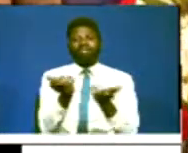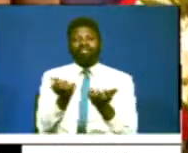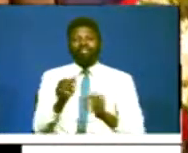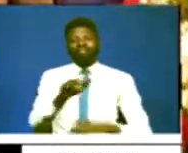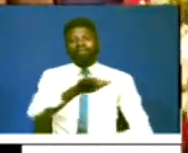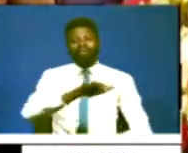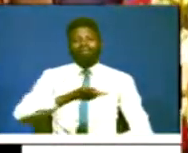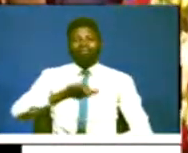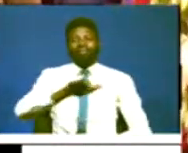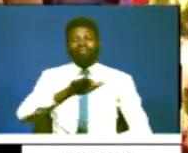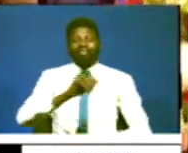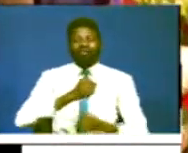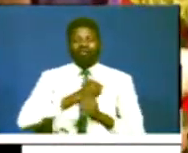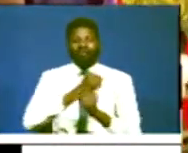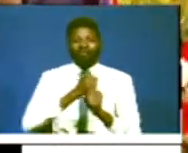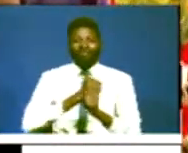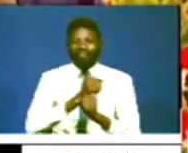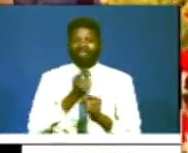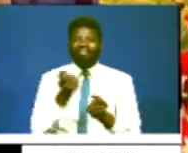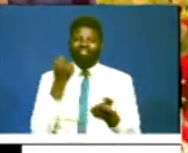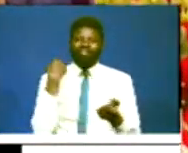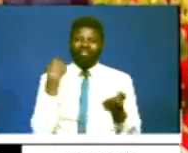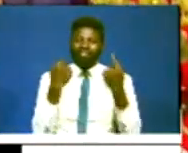tea and milk subsectors.